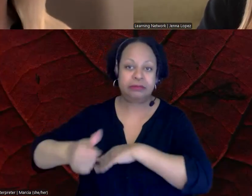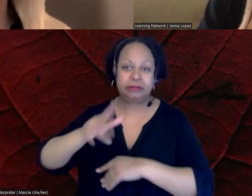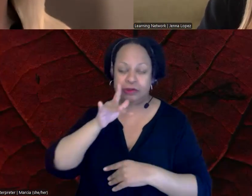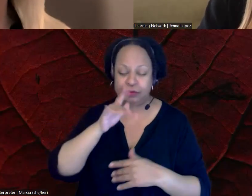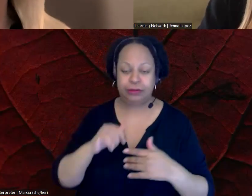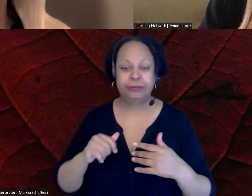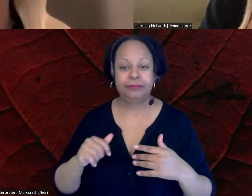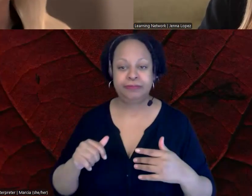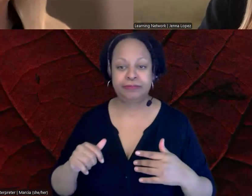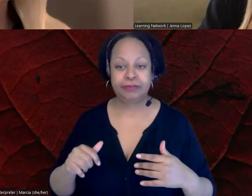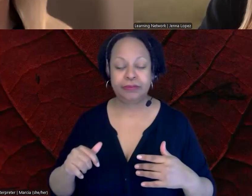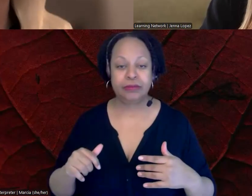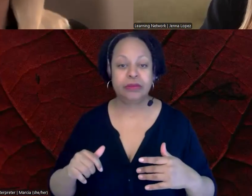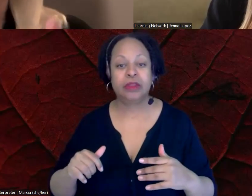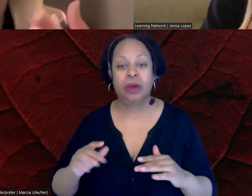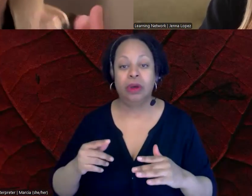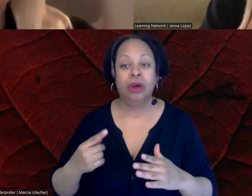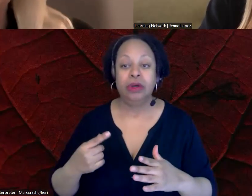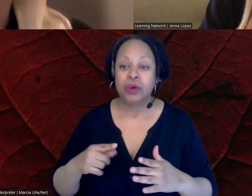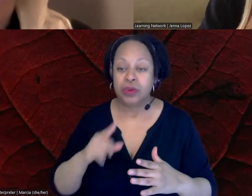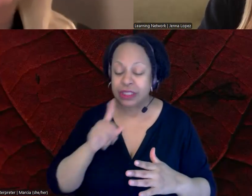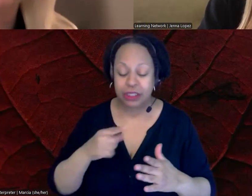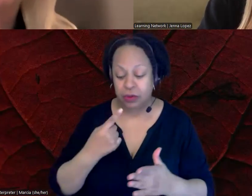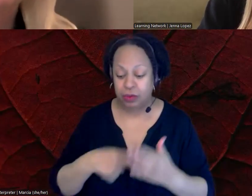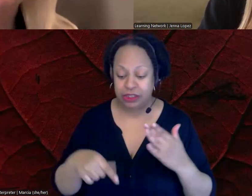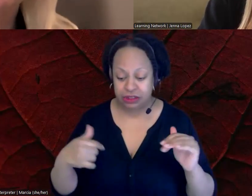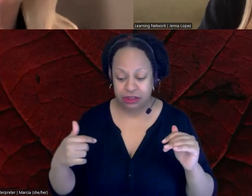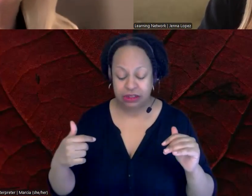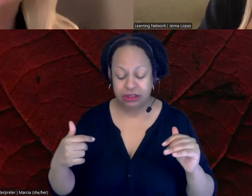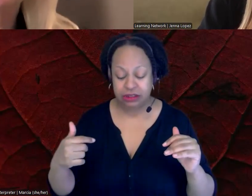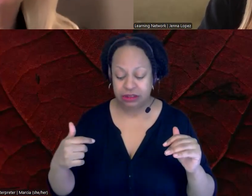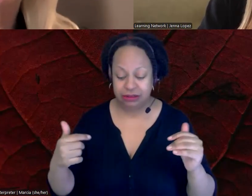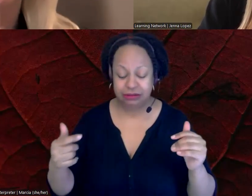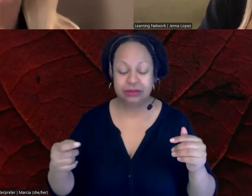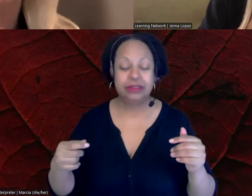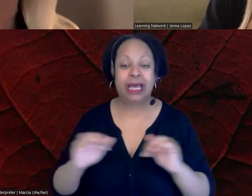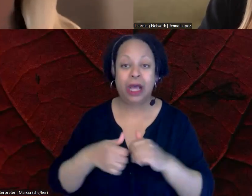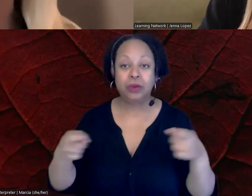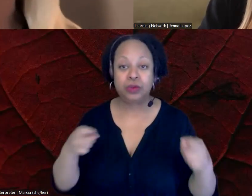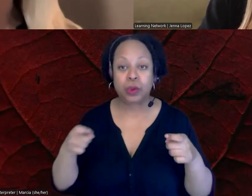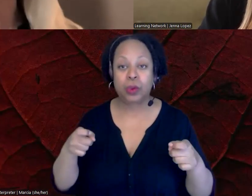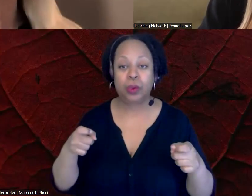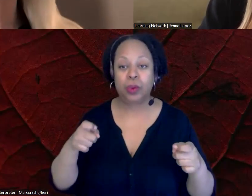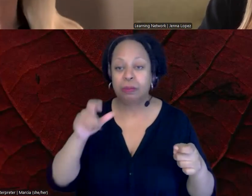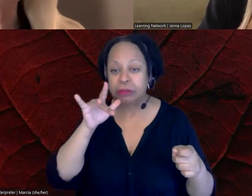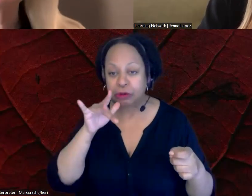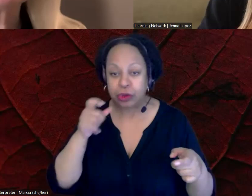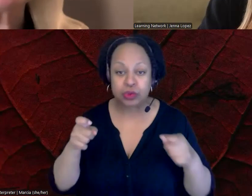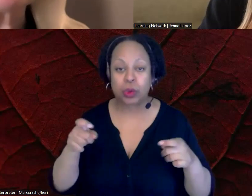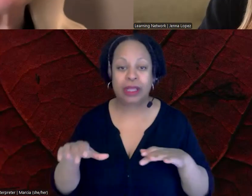peu ce qui permet de réguler les mères et nos actions. Et c'est vraiment axé sur le capacitisme,